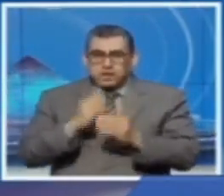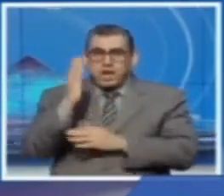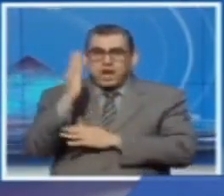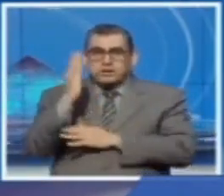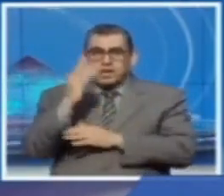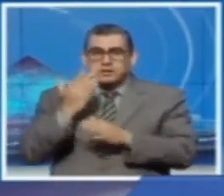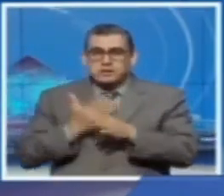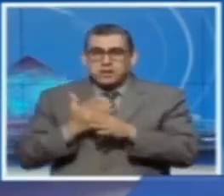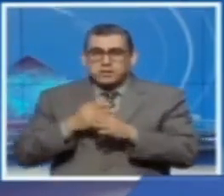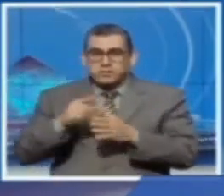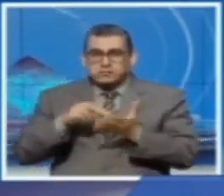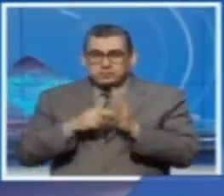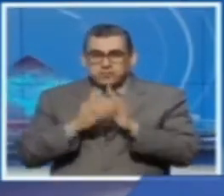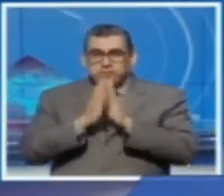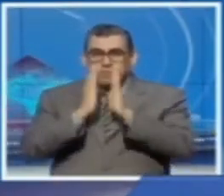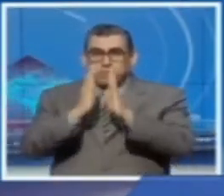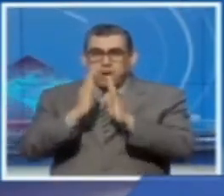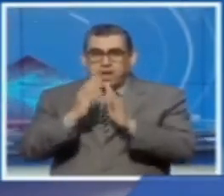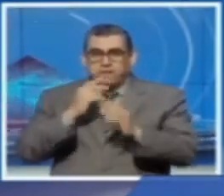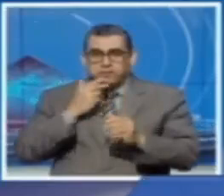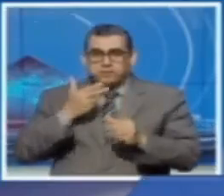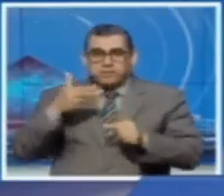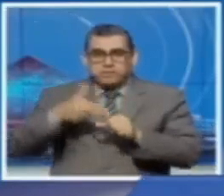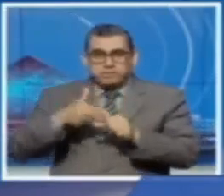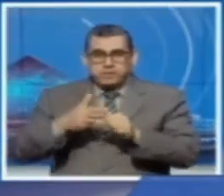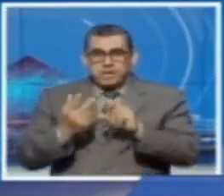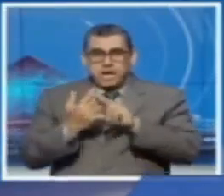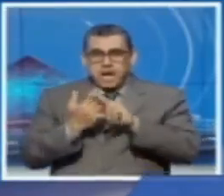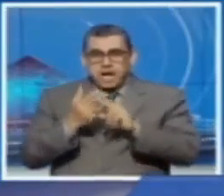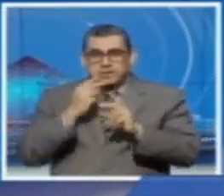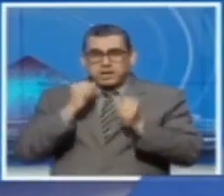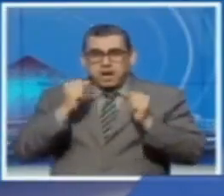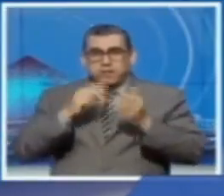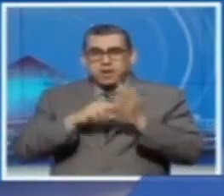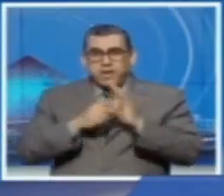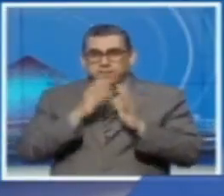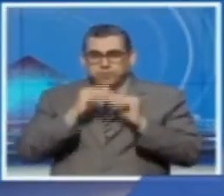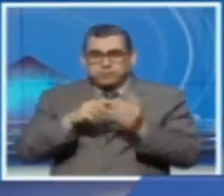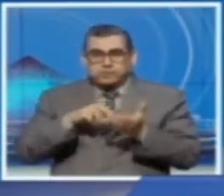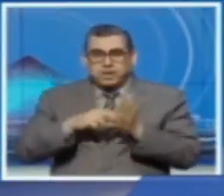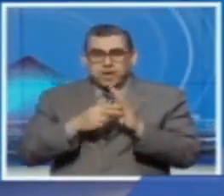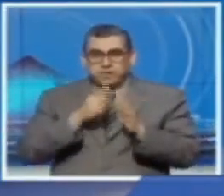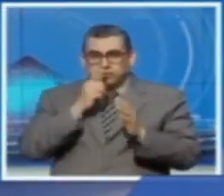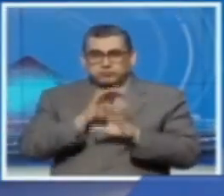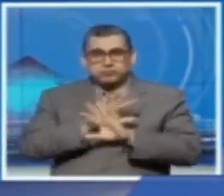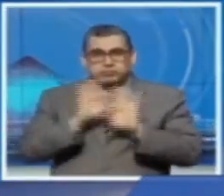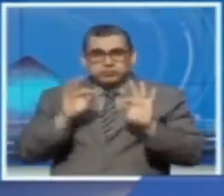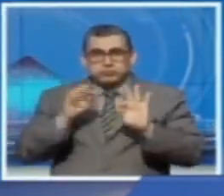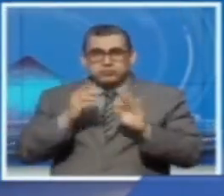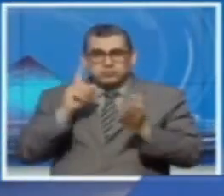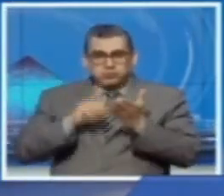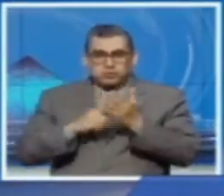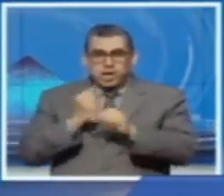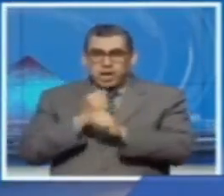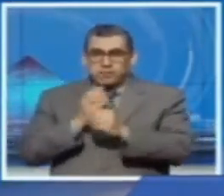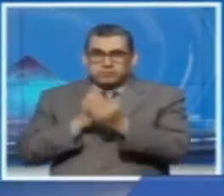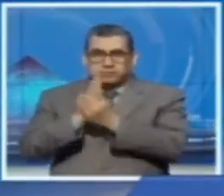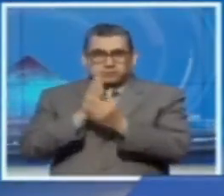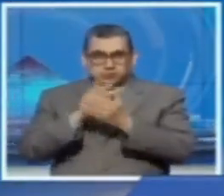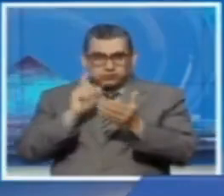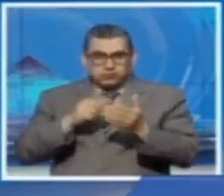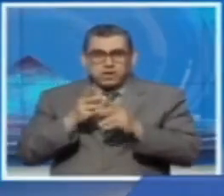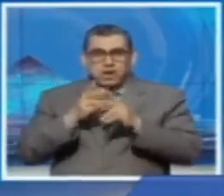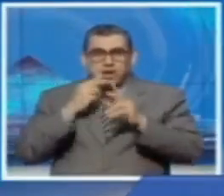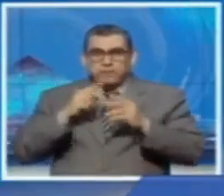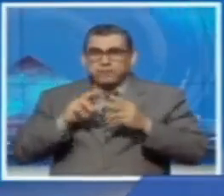خاصة فيما يخص ملف الطاقة في هذه الأزمة تحديدا، يمكن أن تكون فاعلا في تجاوز أيضا